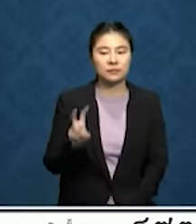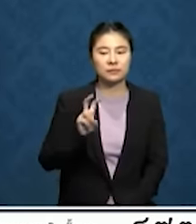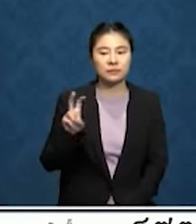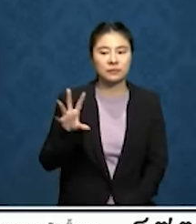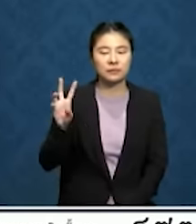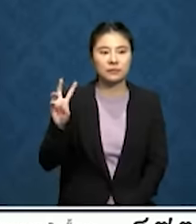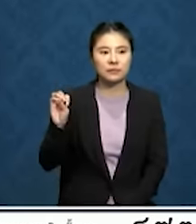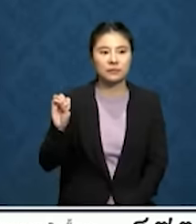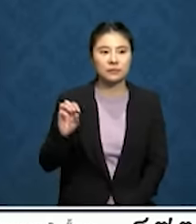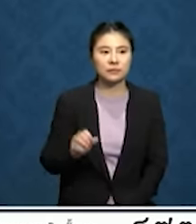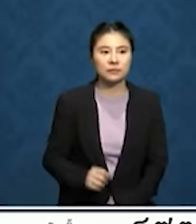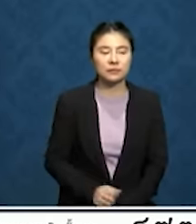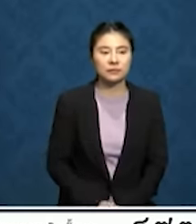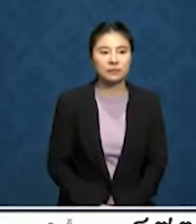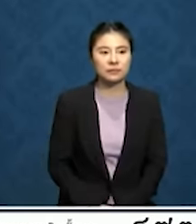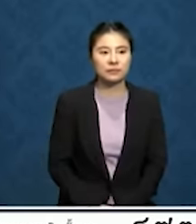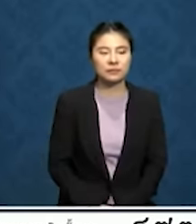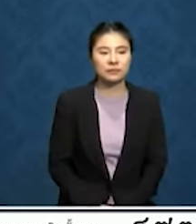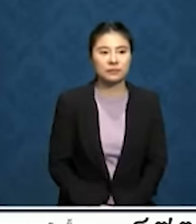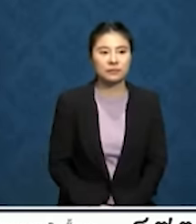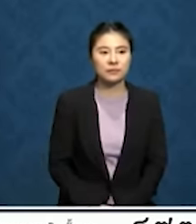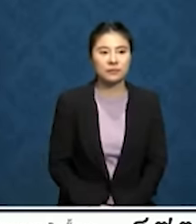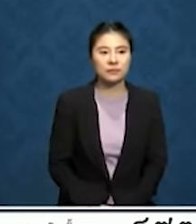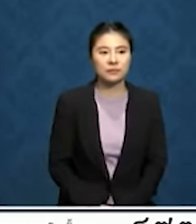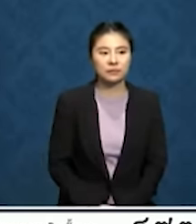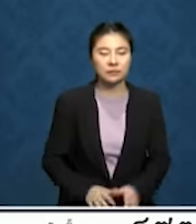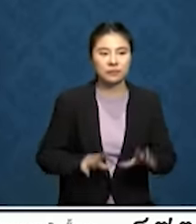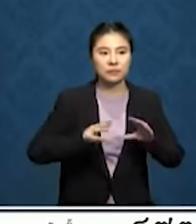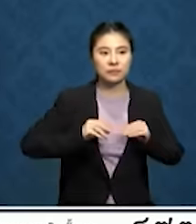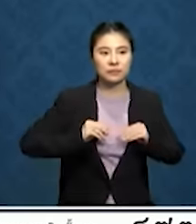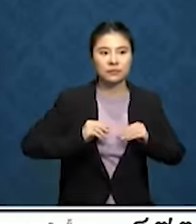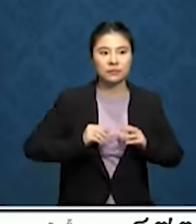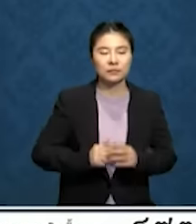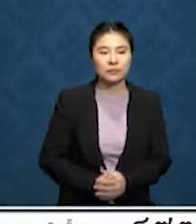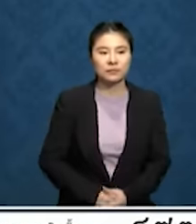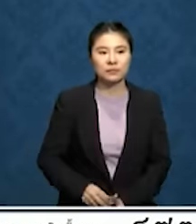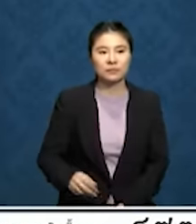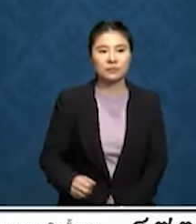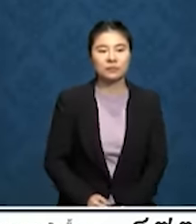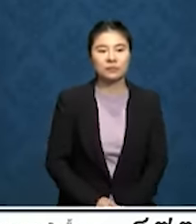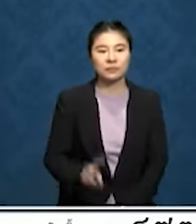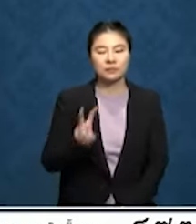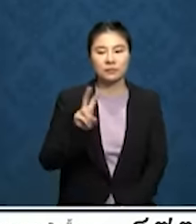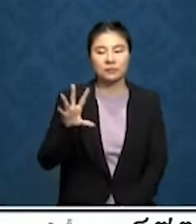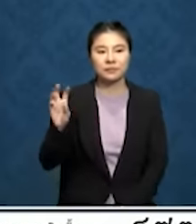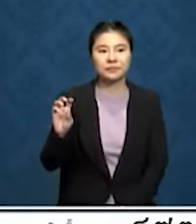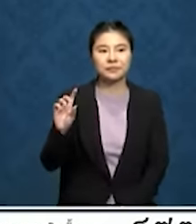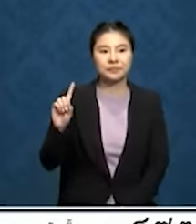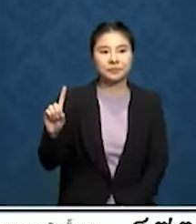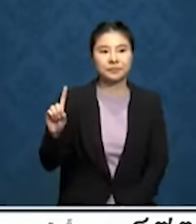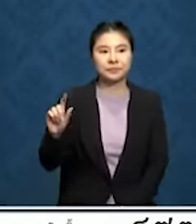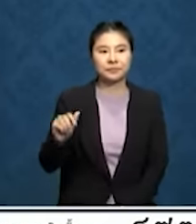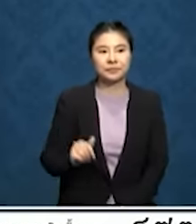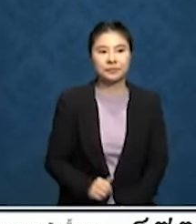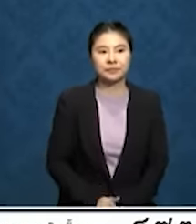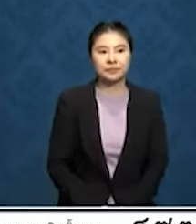260นางสาวพิมพัทราวิชัยกุล เห็นชอบค่ะ 261นางสาวพิม